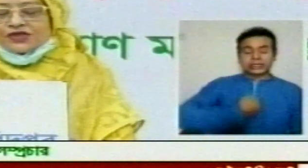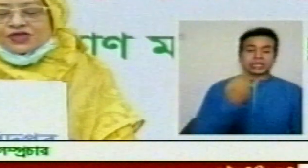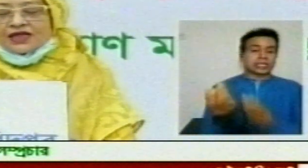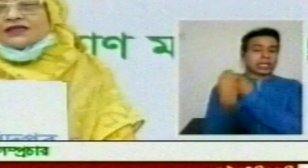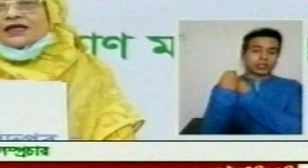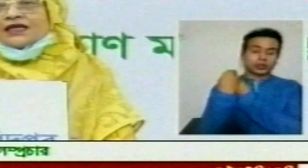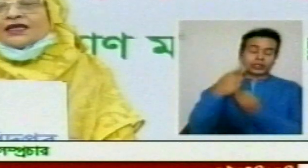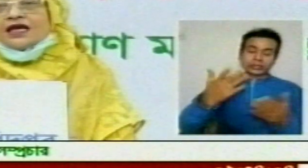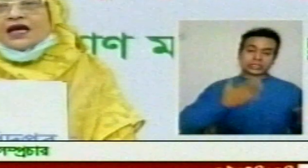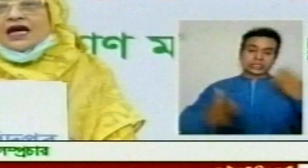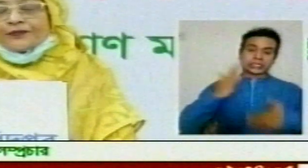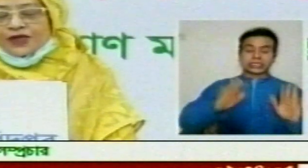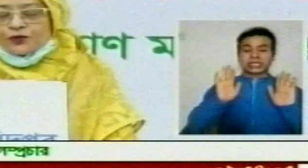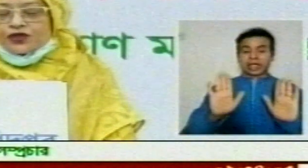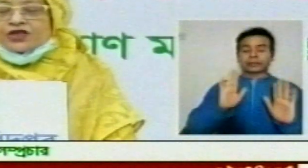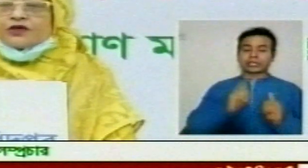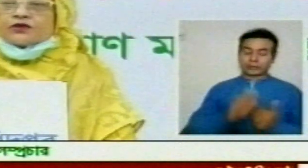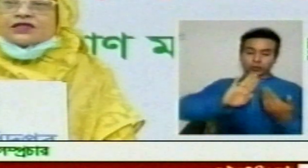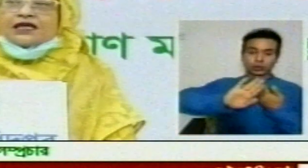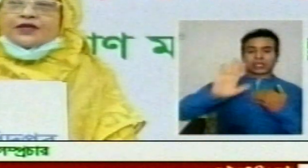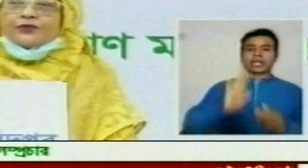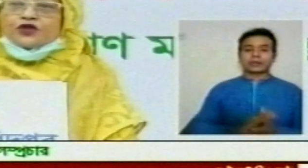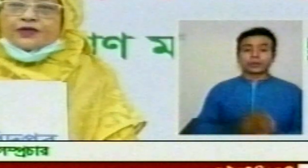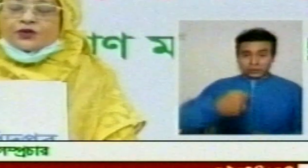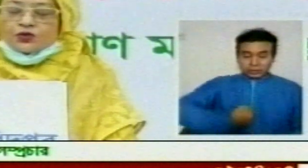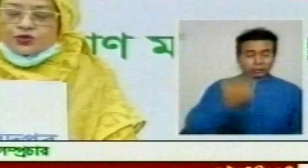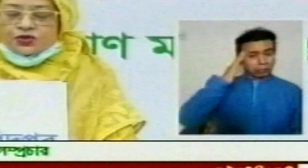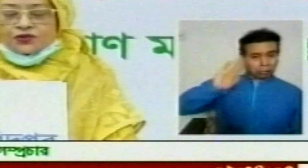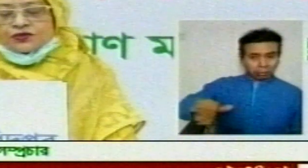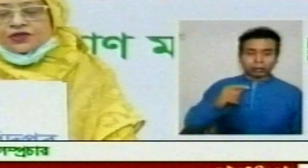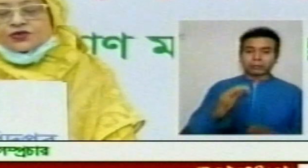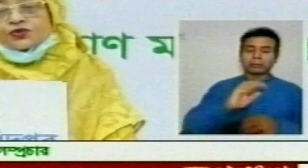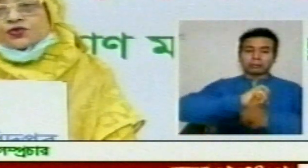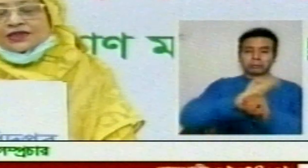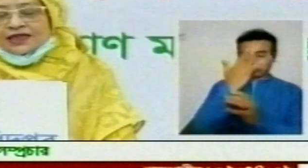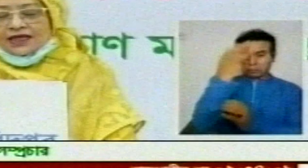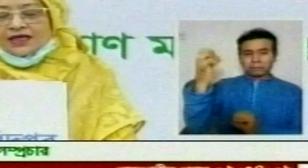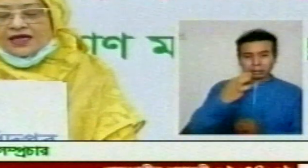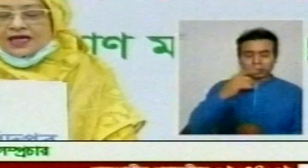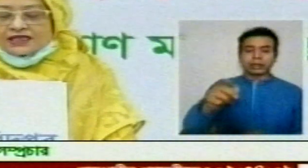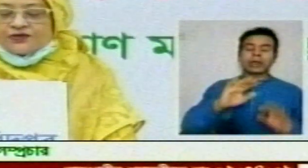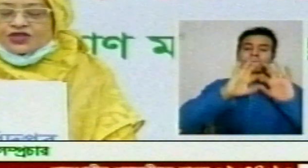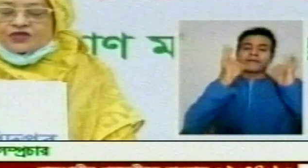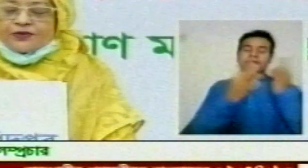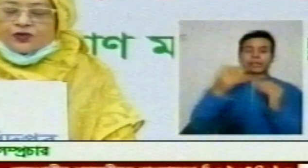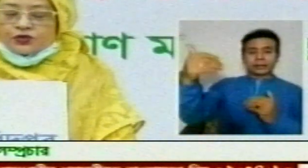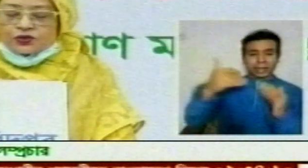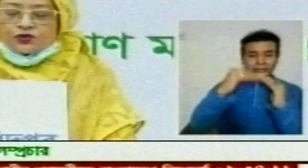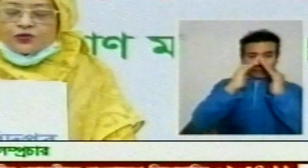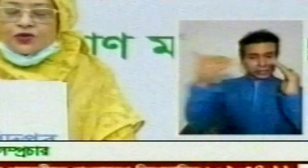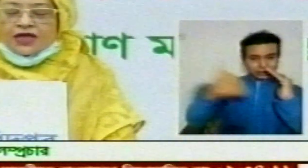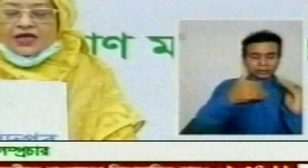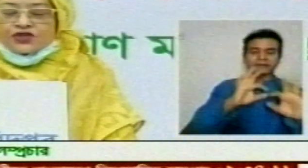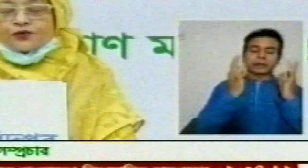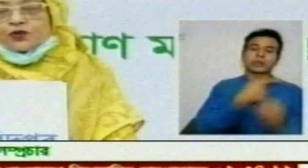থাকেন, আপনি যেখানেই থাকেন, আপনার উপর নির্ভর করছে আপনার পরিবারের অন্য সদস্যদের সুস্থতা থাকা। কাজেই বিশেষভাবে অনুরোধ